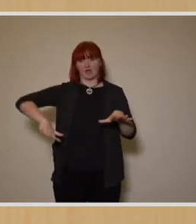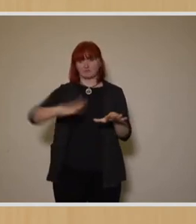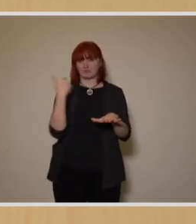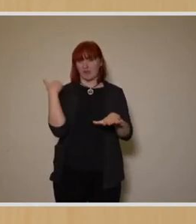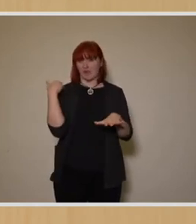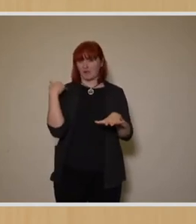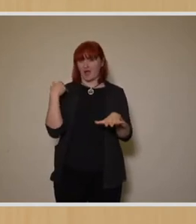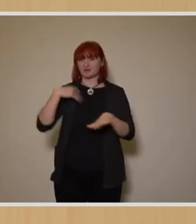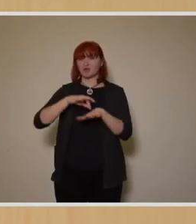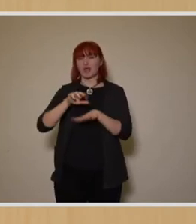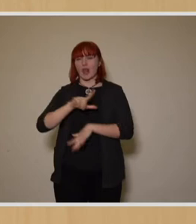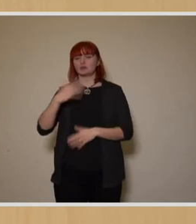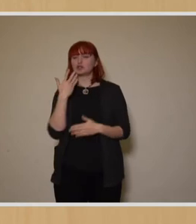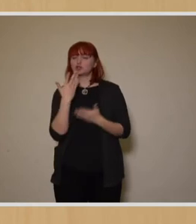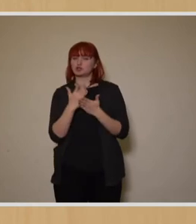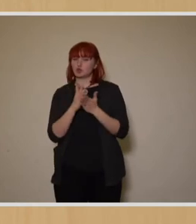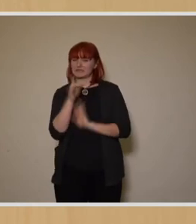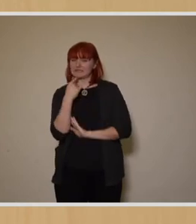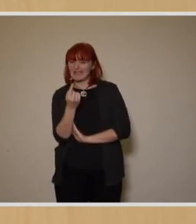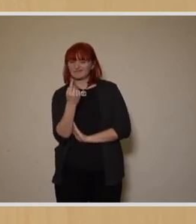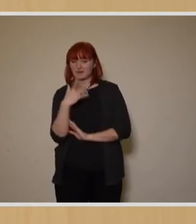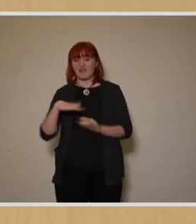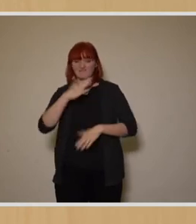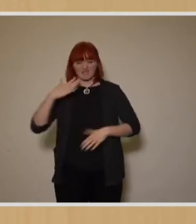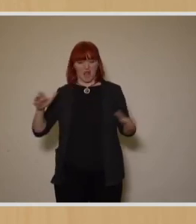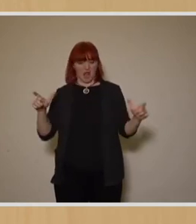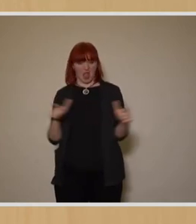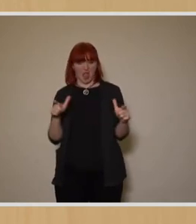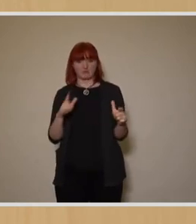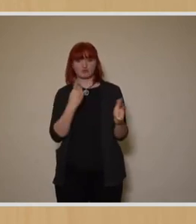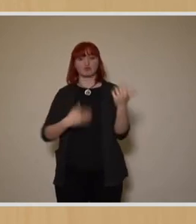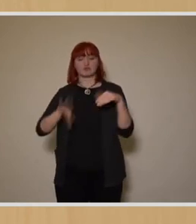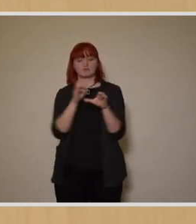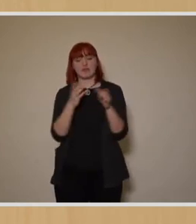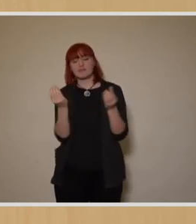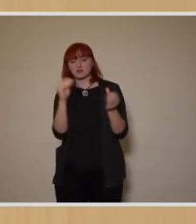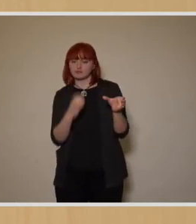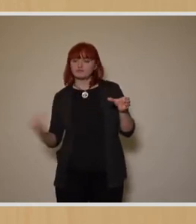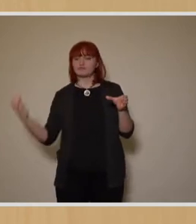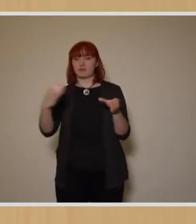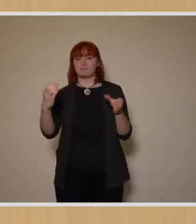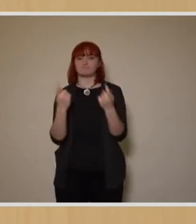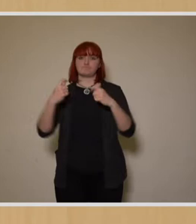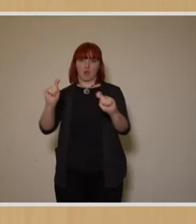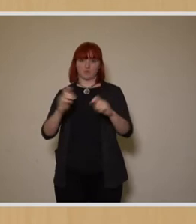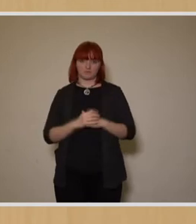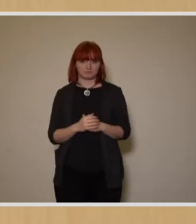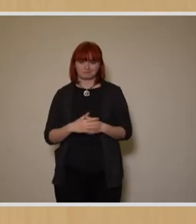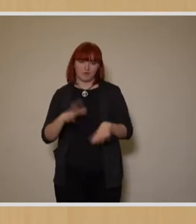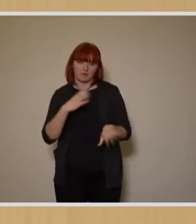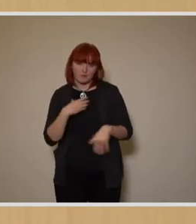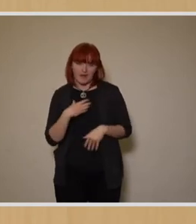Einwohnerversammlung betont hat, zu klein ist, muss eben ein Wasserbecken im Norden angebaut werden. Kein Problem. Das schadet